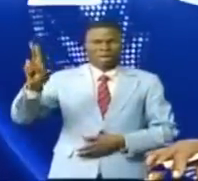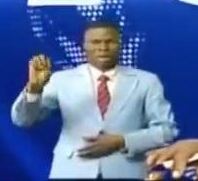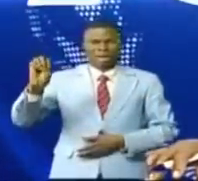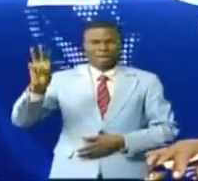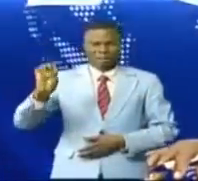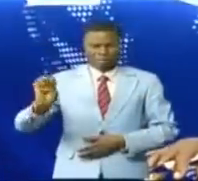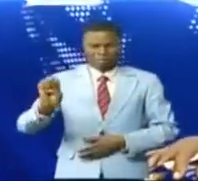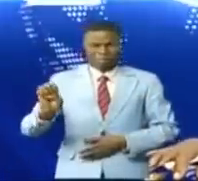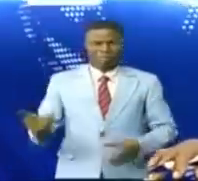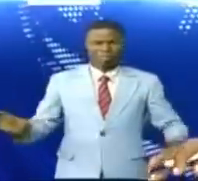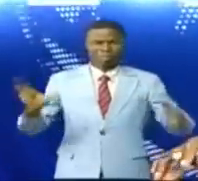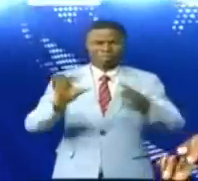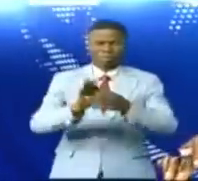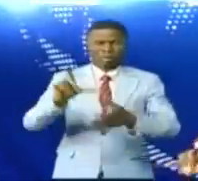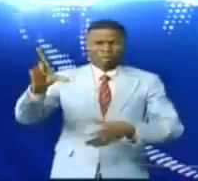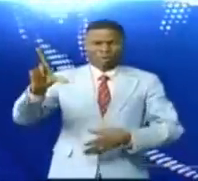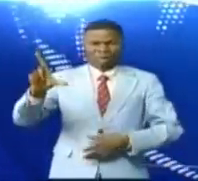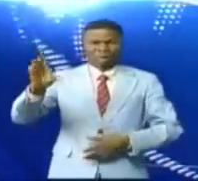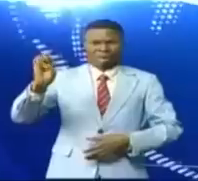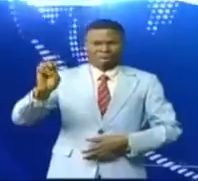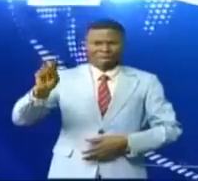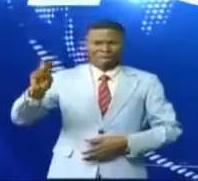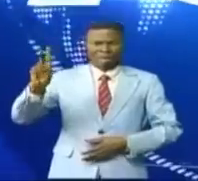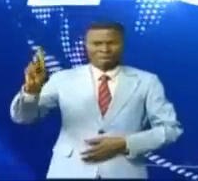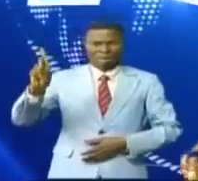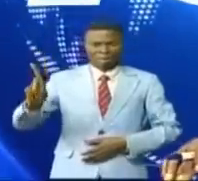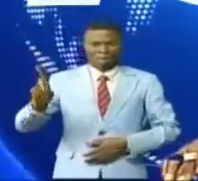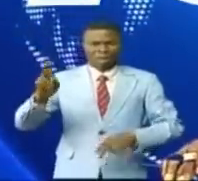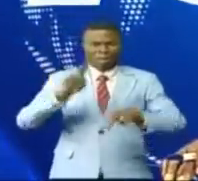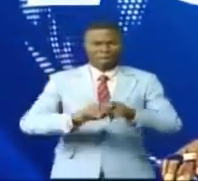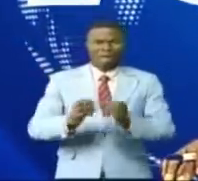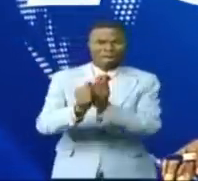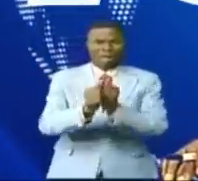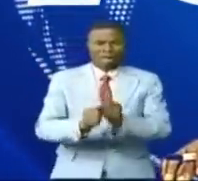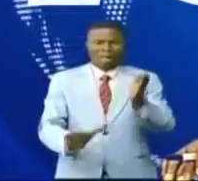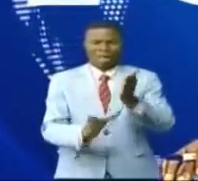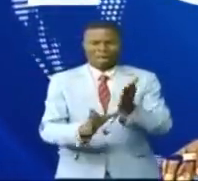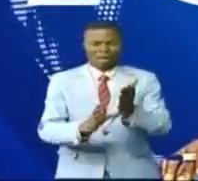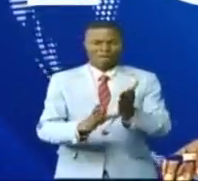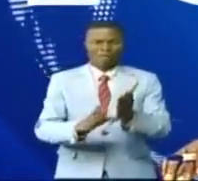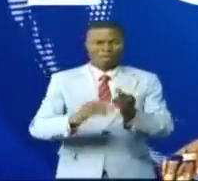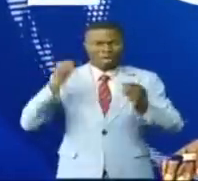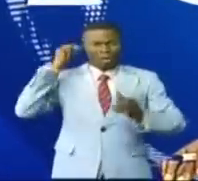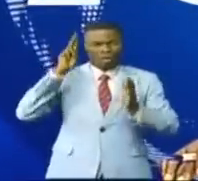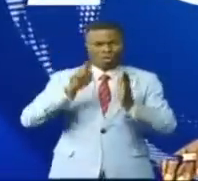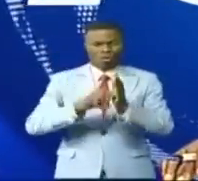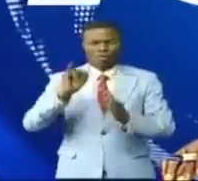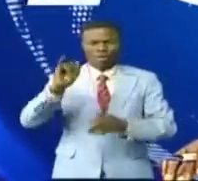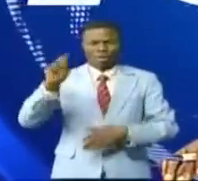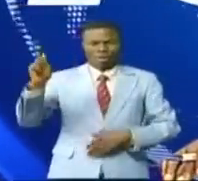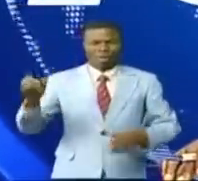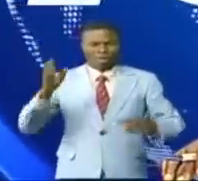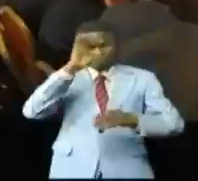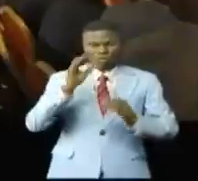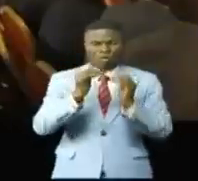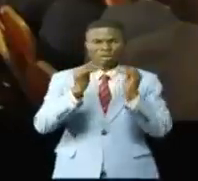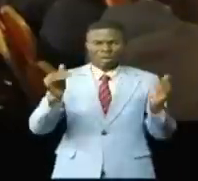été mis autour d'une table avec le vice-gouverneur de l'Ituri pour une cohabitation